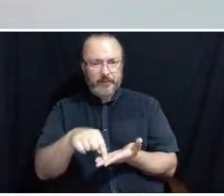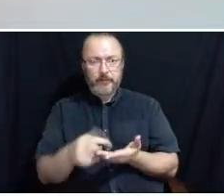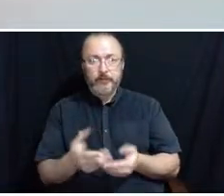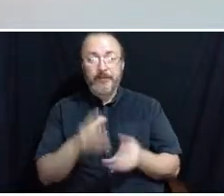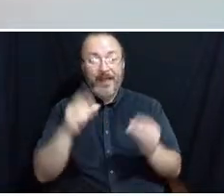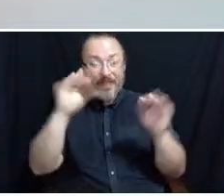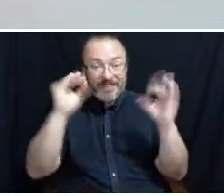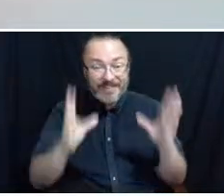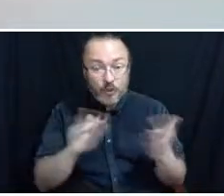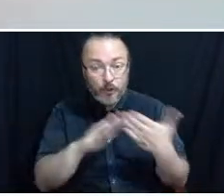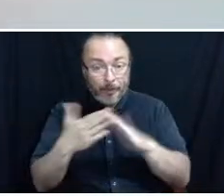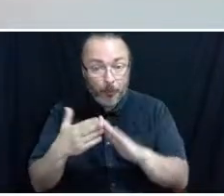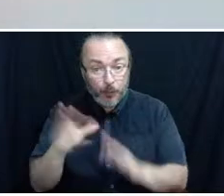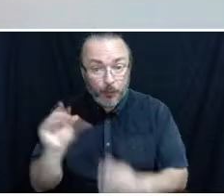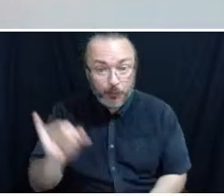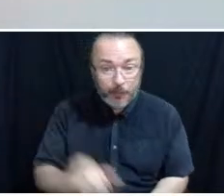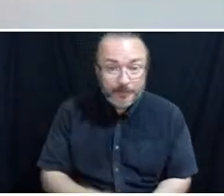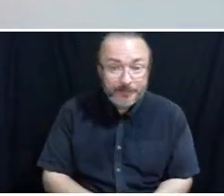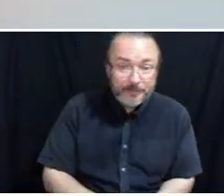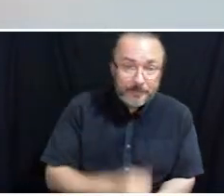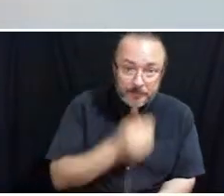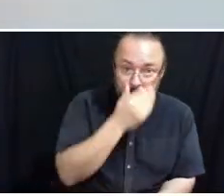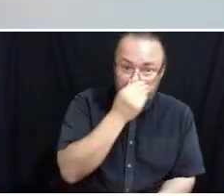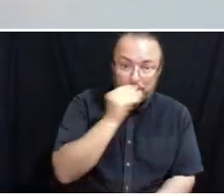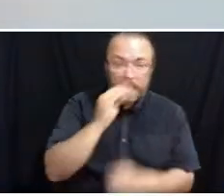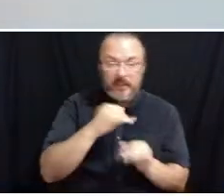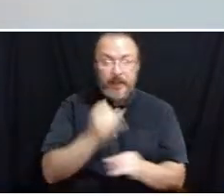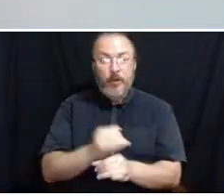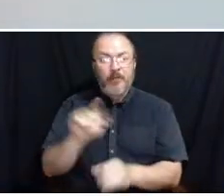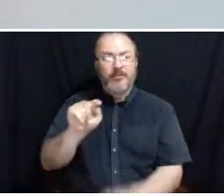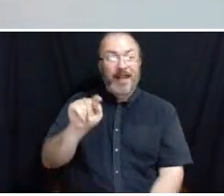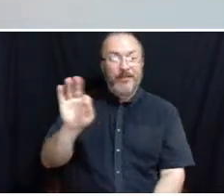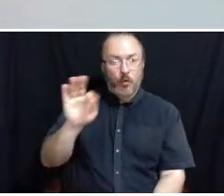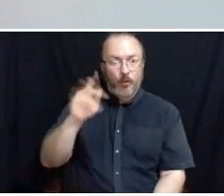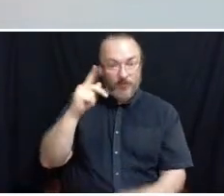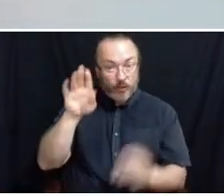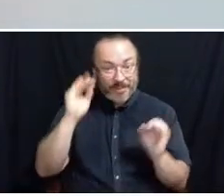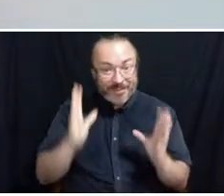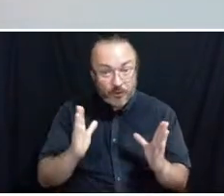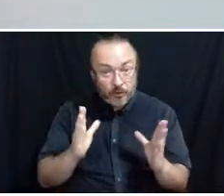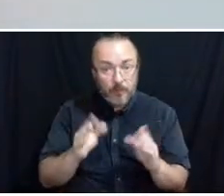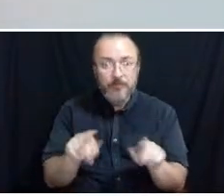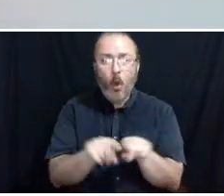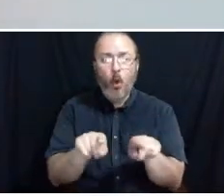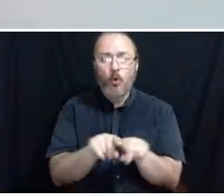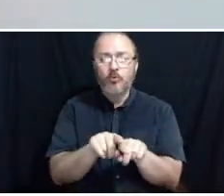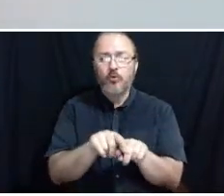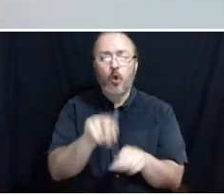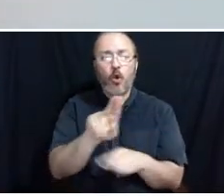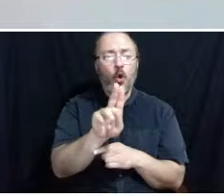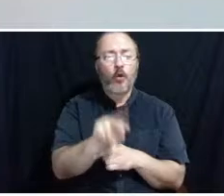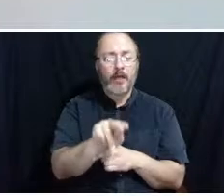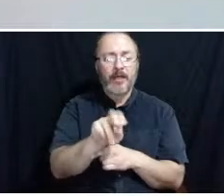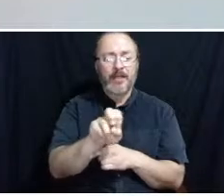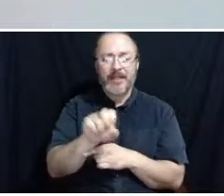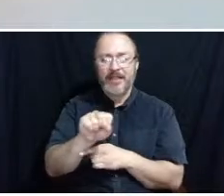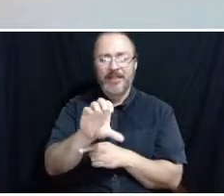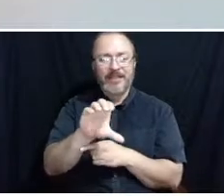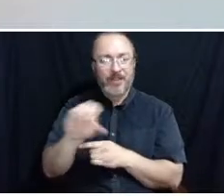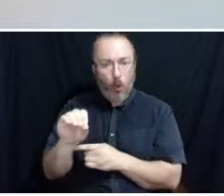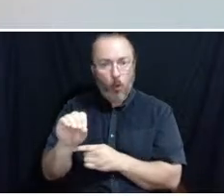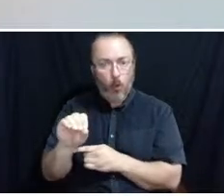la communauté des enseignants, avec l'équipe spéciale internationale sur les enseignants, événement co-organisé